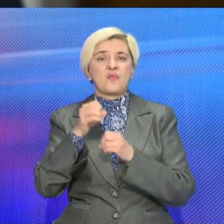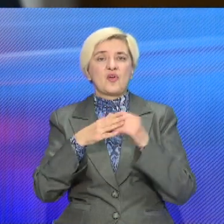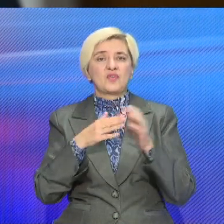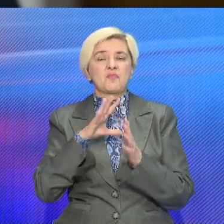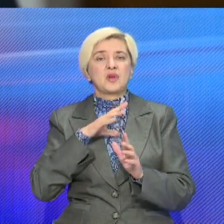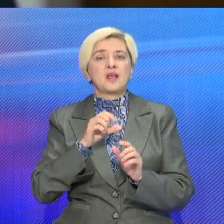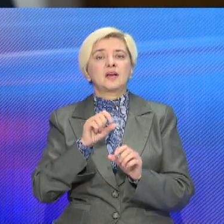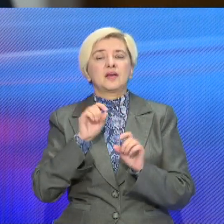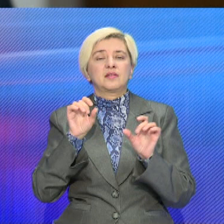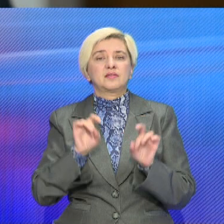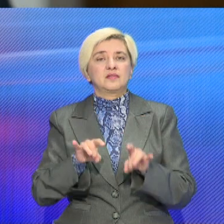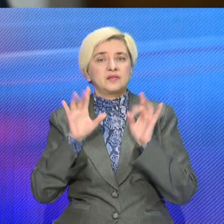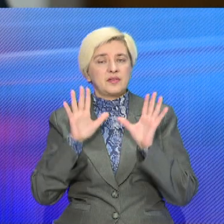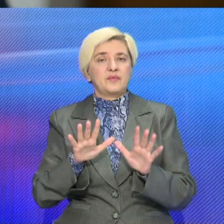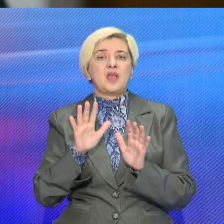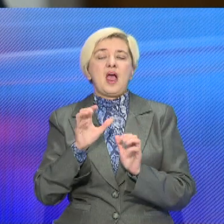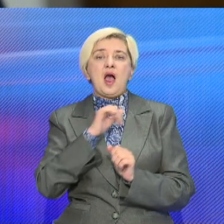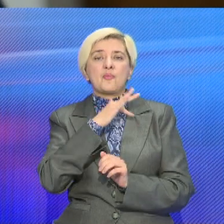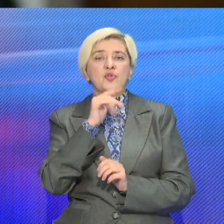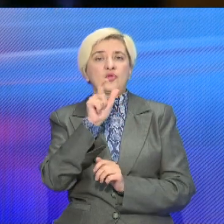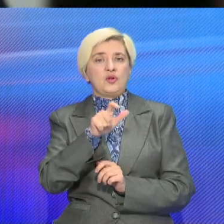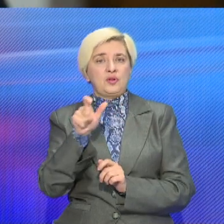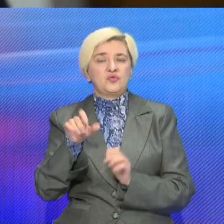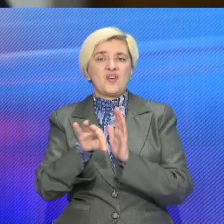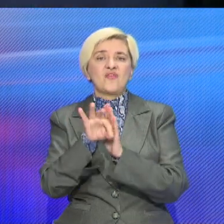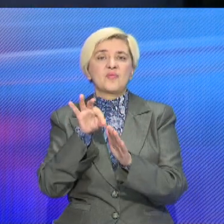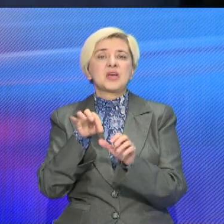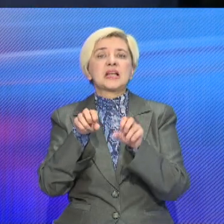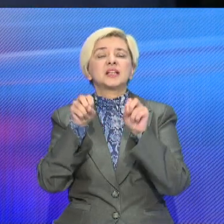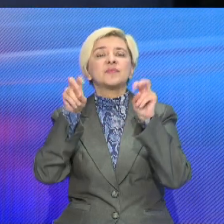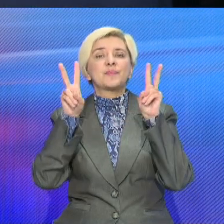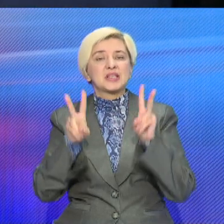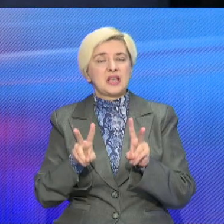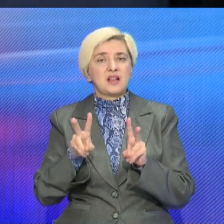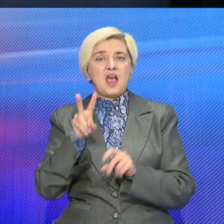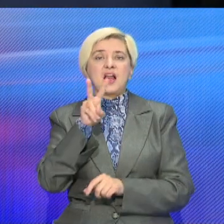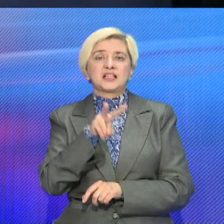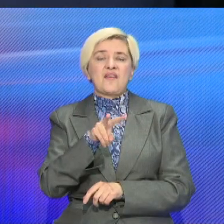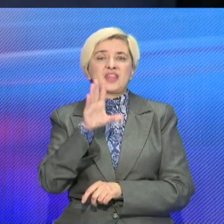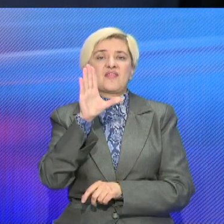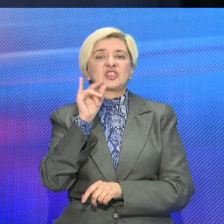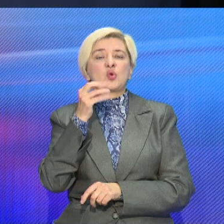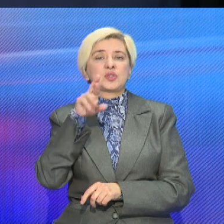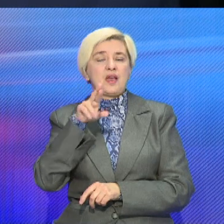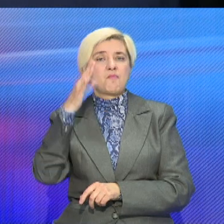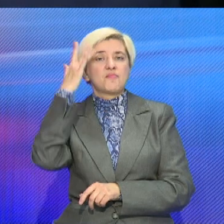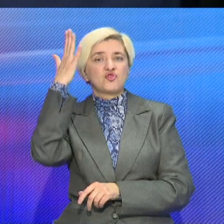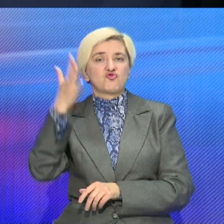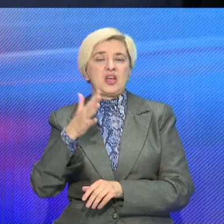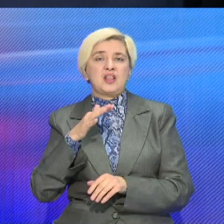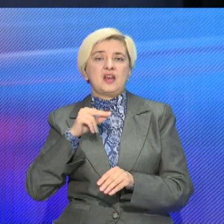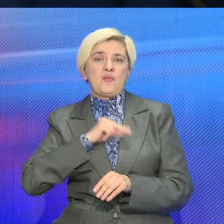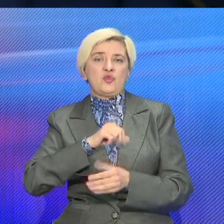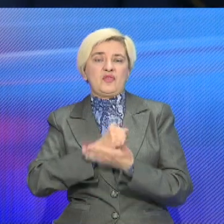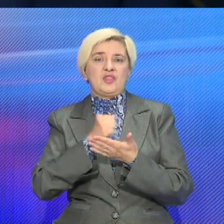яе однокурсников шмат тих, кто выбрал специальность мытная справа свядома. Лизавета Высоцкая, например, марила працавать на мытні с дитячих